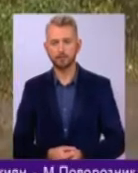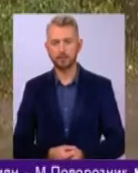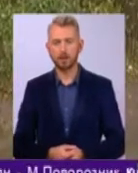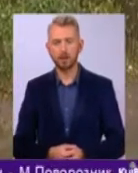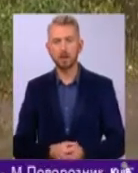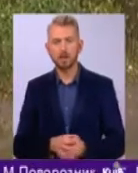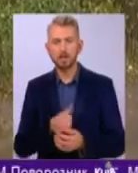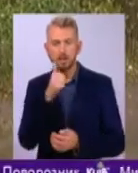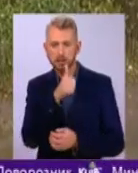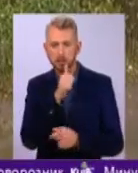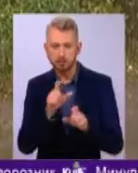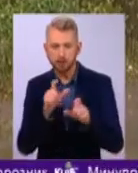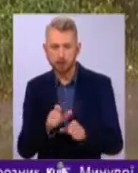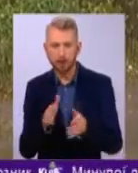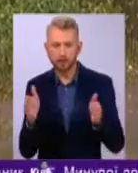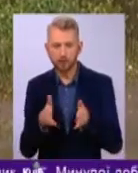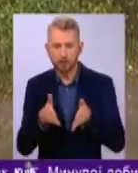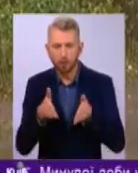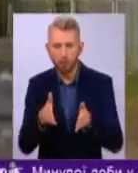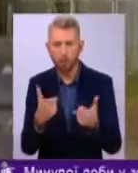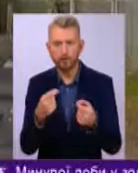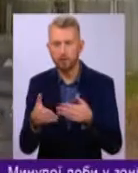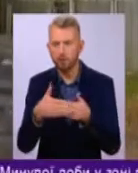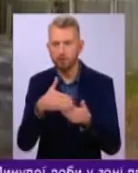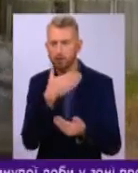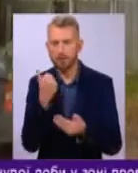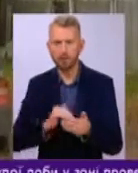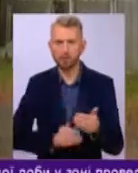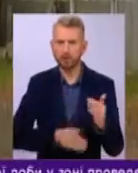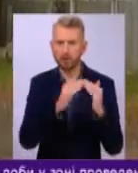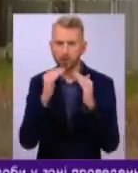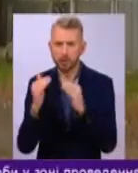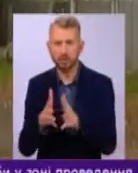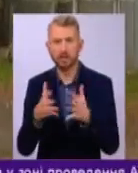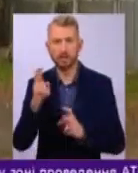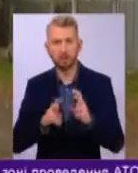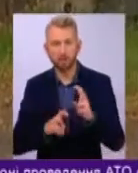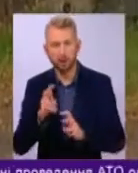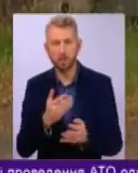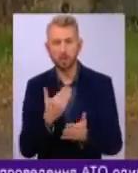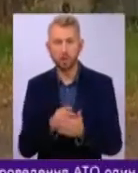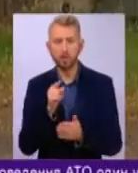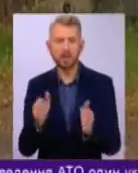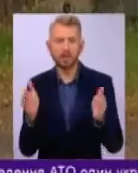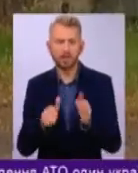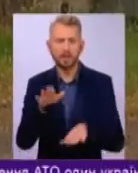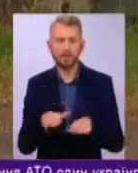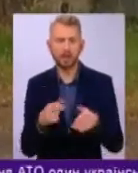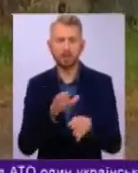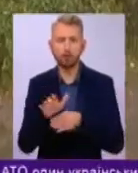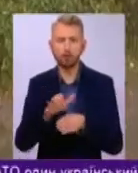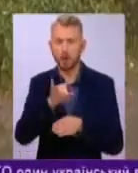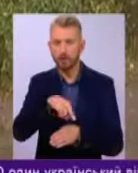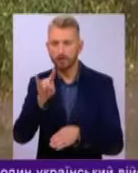Засідку влаштували на вузькій дорозі, де поблизу немає ані приватних будинків, ані великих підприємств. Хіба що ось цей невеликий склад, де виготовляють